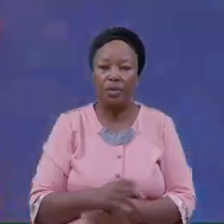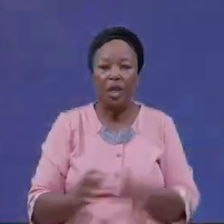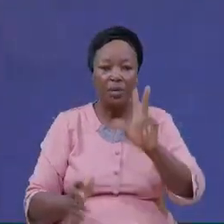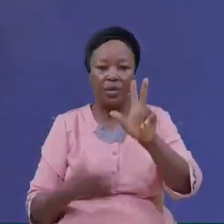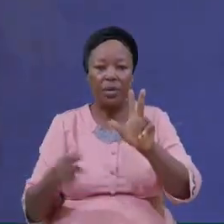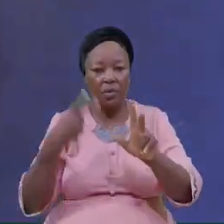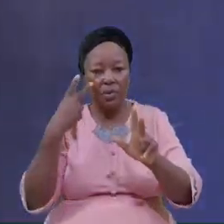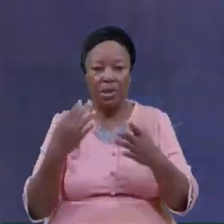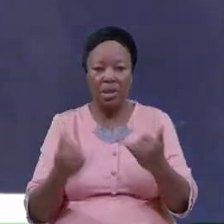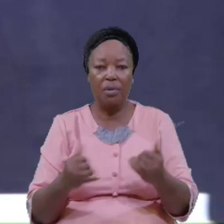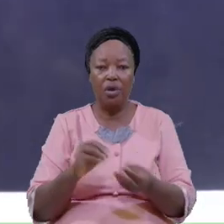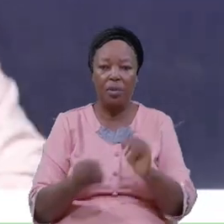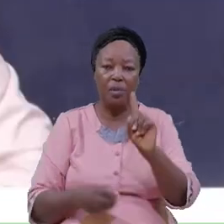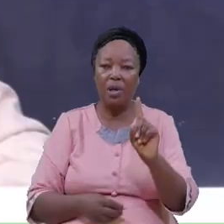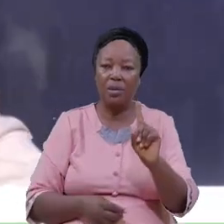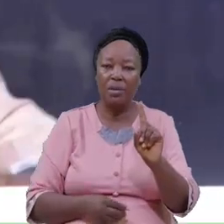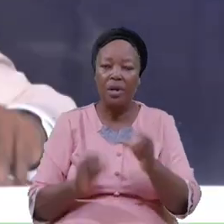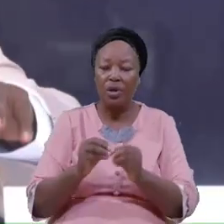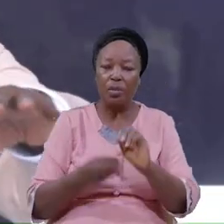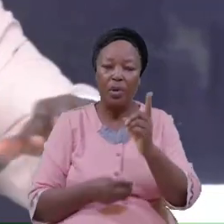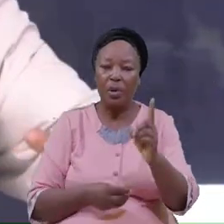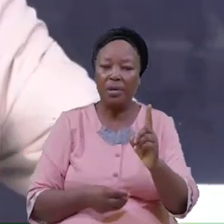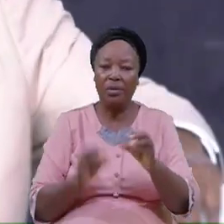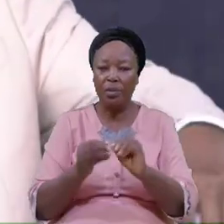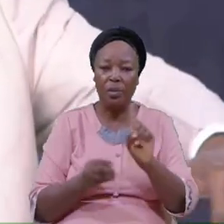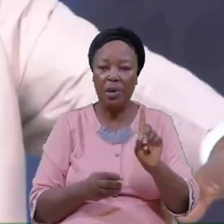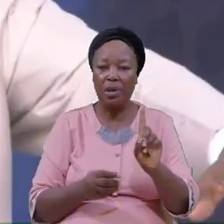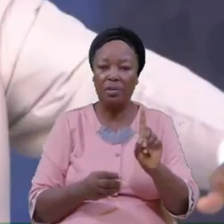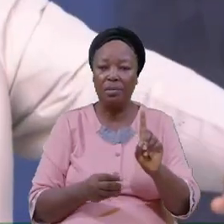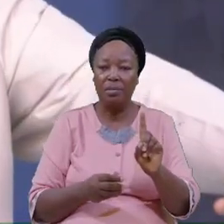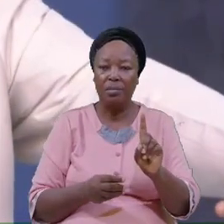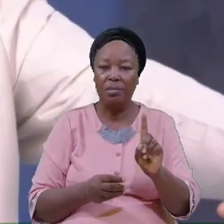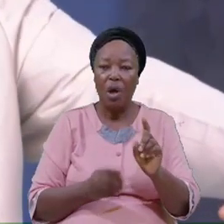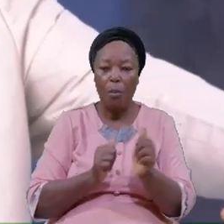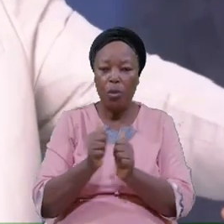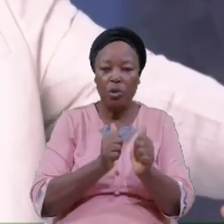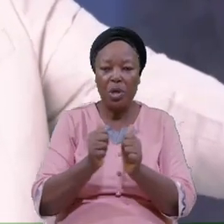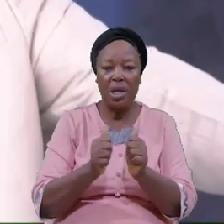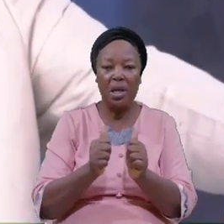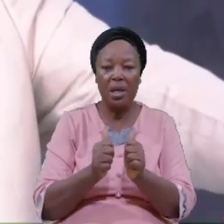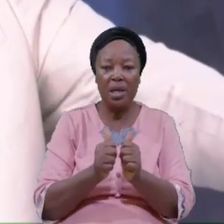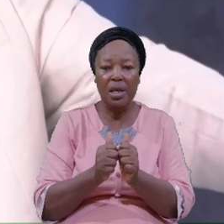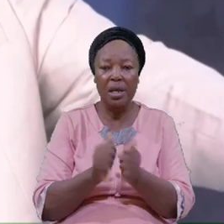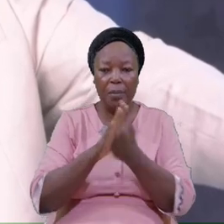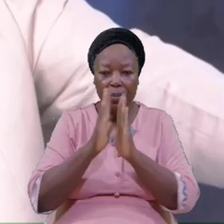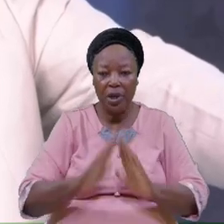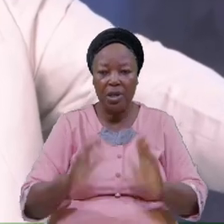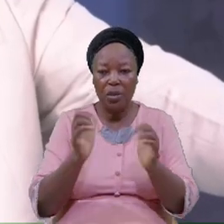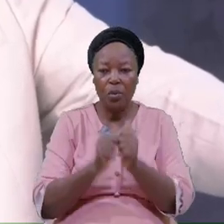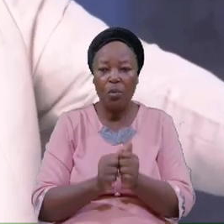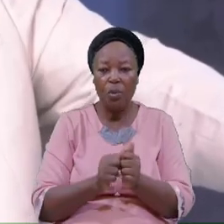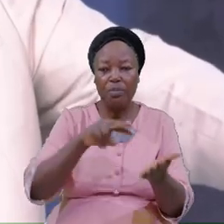trois éléments à voir. Number one, pursuing peace with purposeful